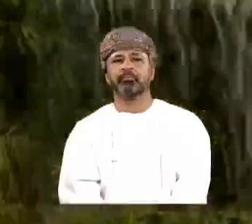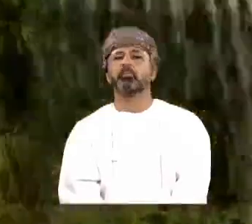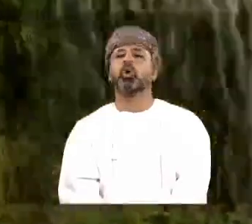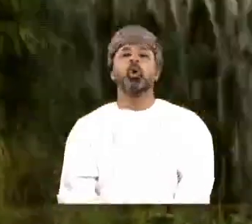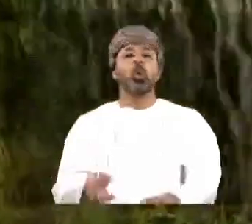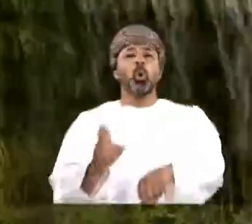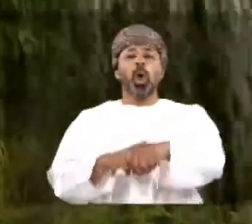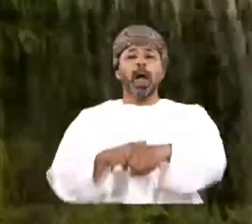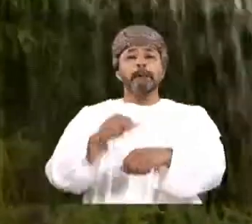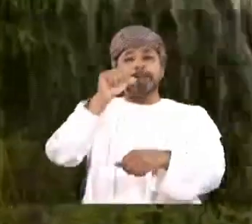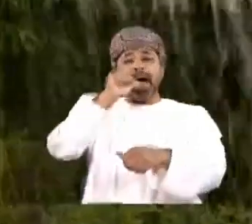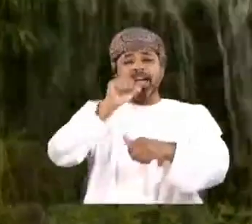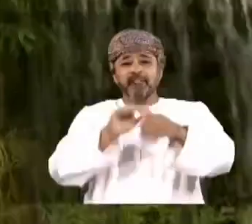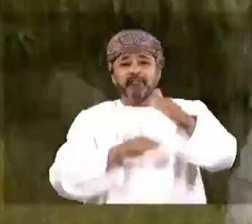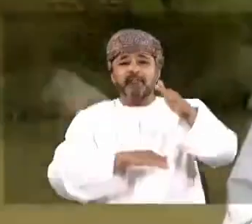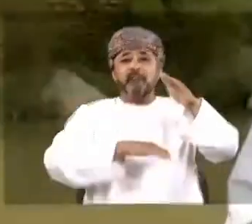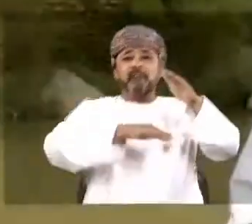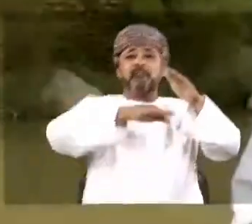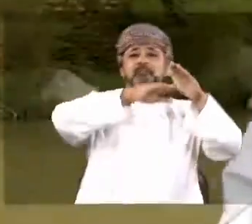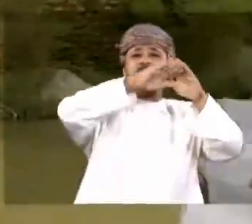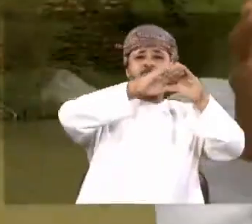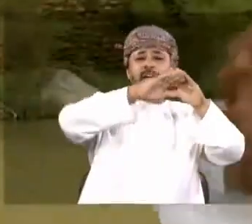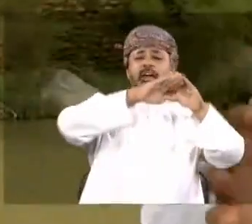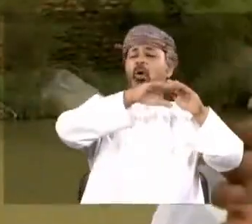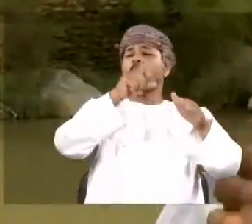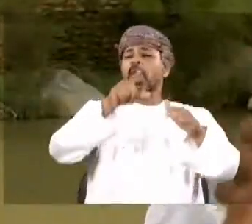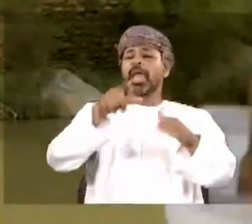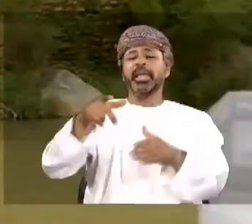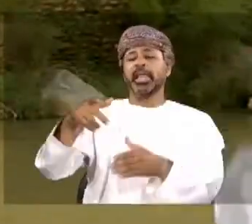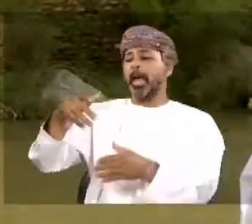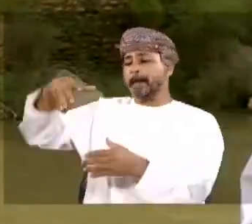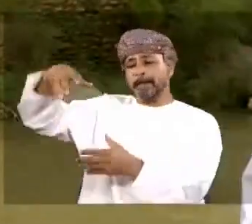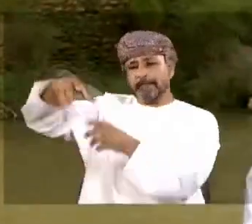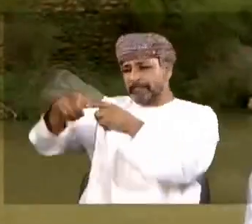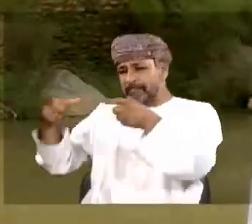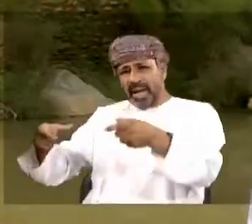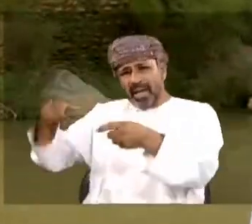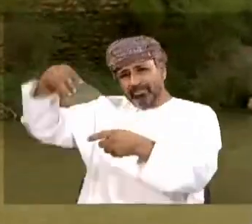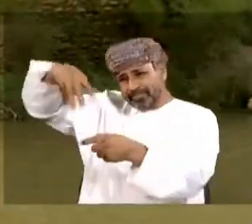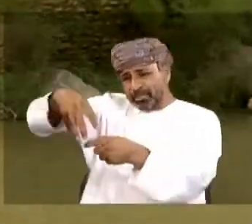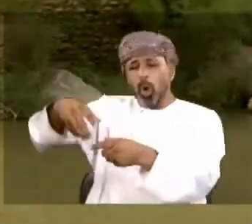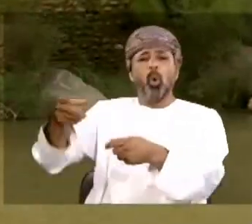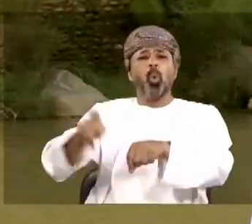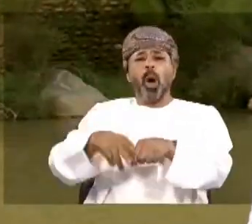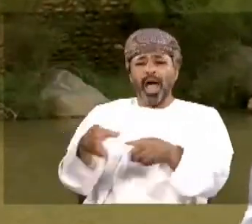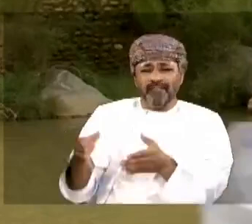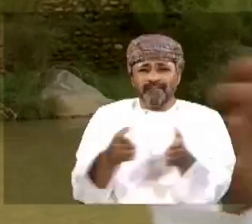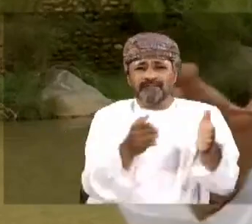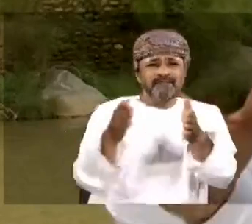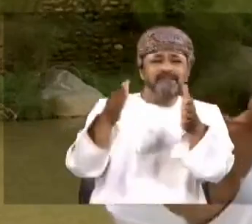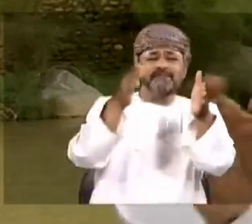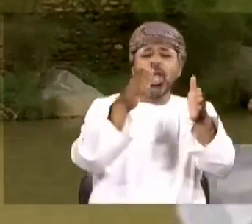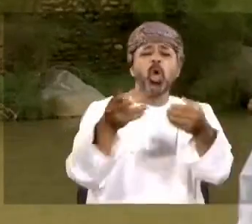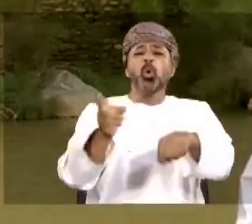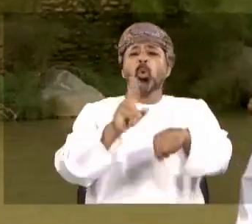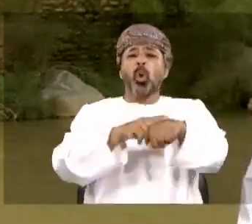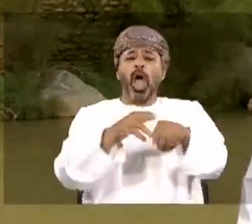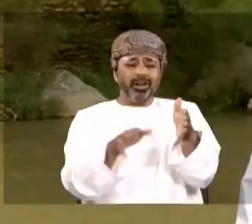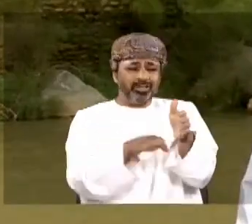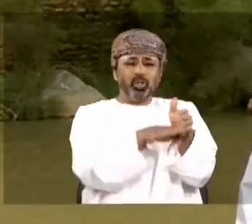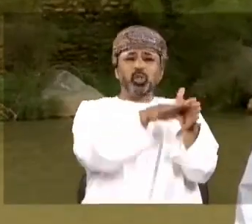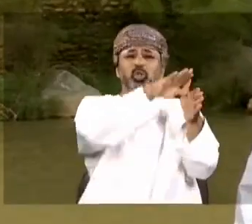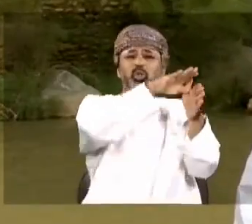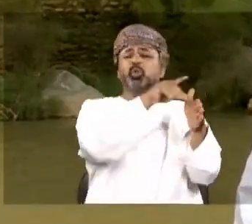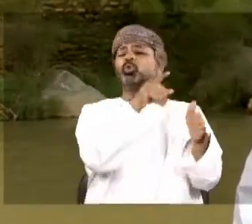ومع ارتفاع مناسيب المياه الجوفية في الآبار والأفلاج والسدود، يستبشر المزارعون